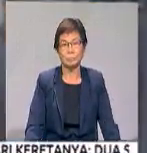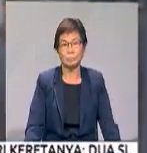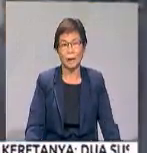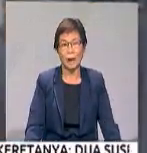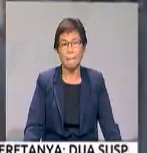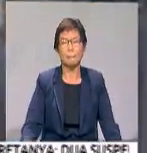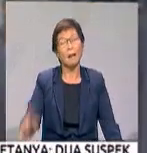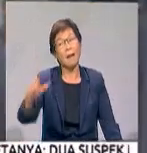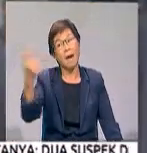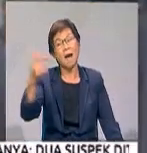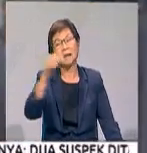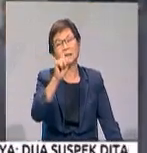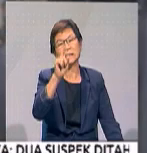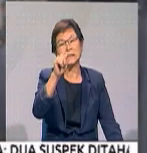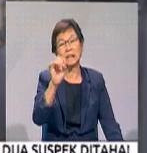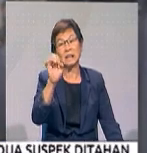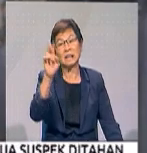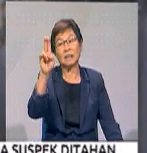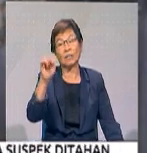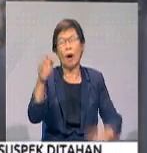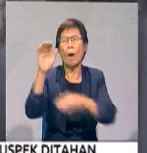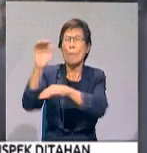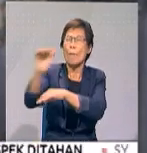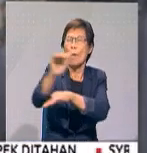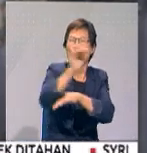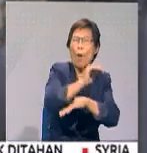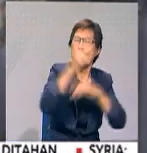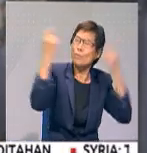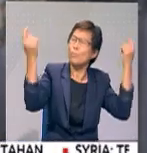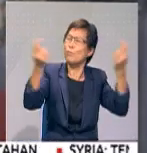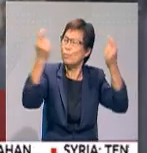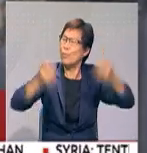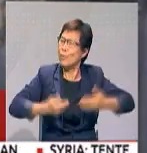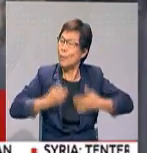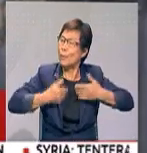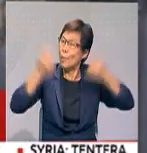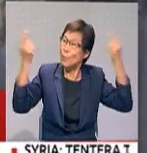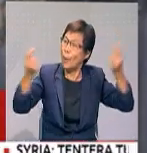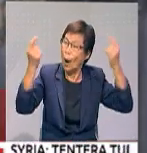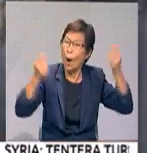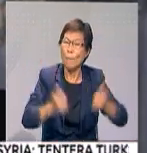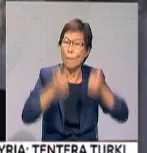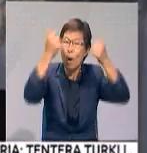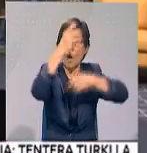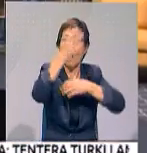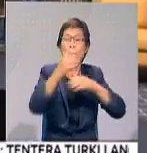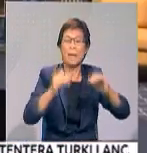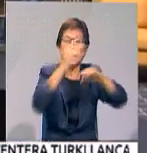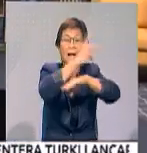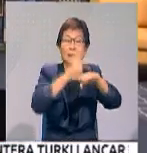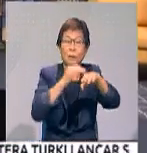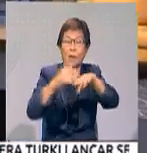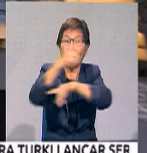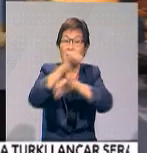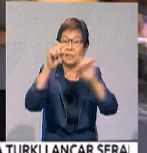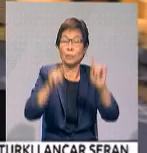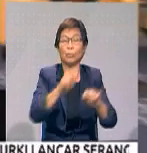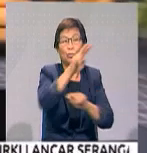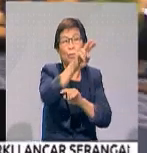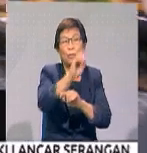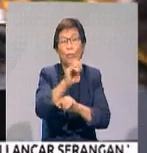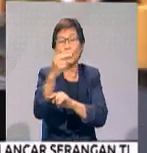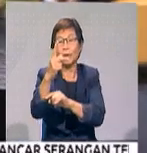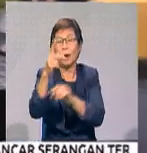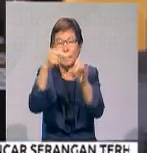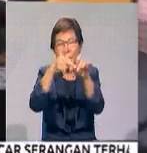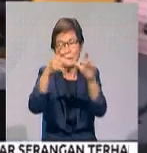Dalam perkembangan lain, Steven Sim mengajak orang ramai memeriahkan sambutan kemuncak Bulan Sukan Negara peringkat kebangsaan Sabtu ini. Seramai 20,000